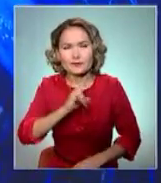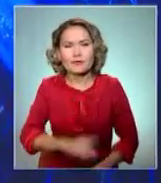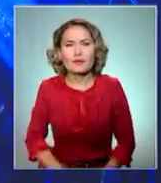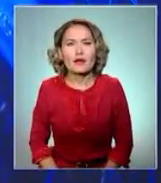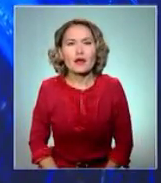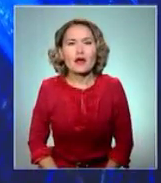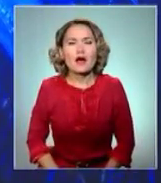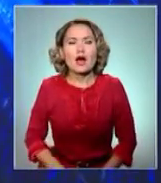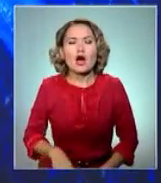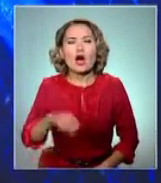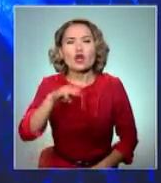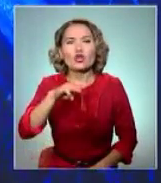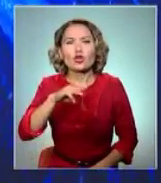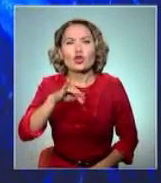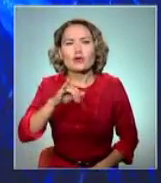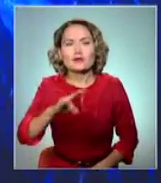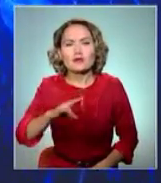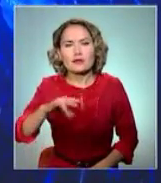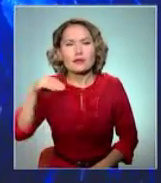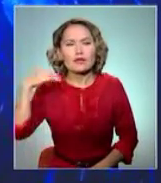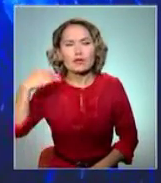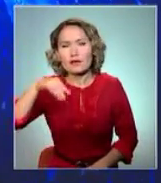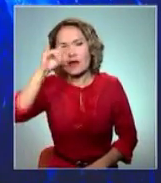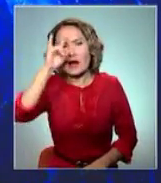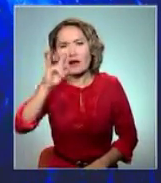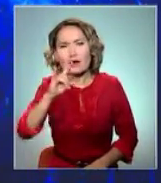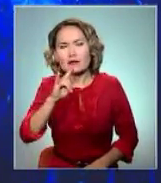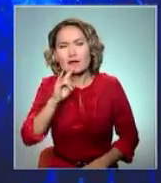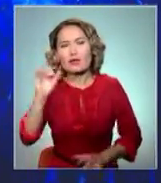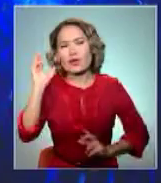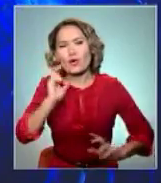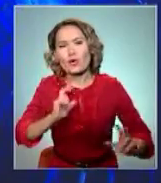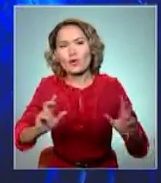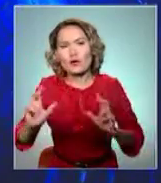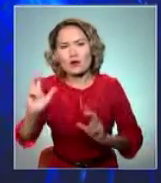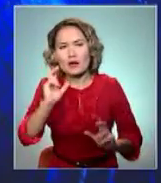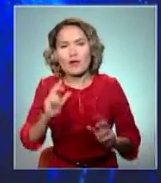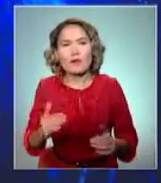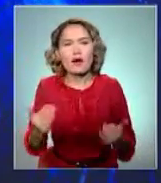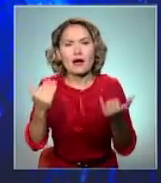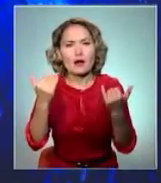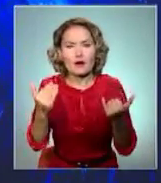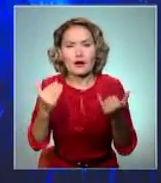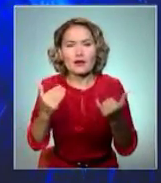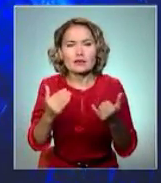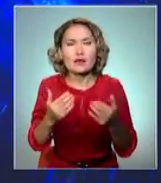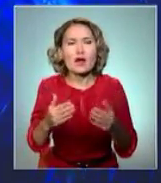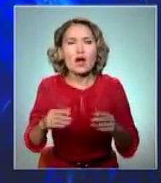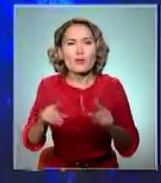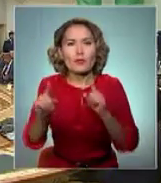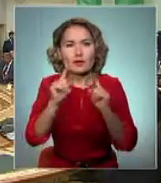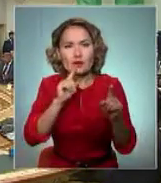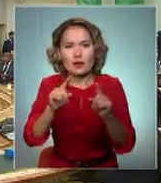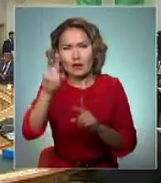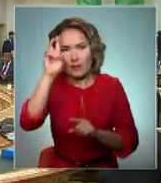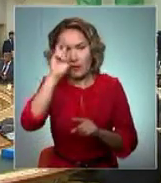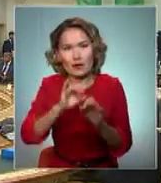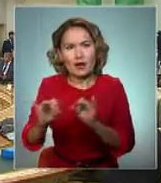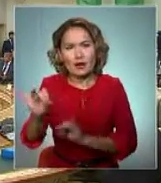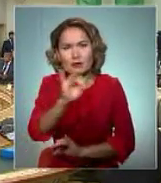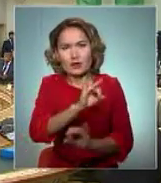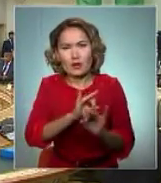Түркістандағы Қожа Ахмет Яссауи атындағы университет түркі әлеміне ортақ оқу ордасы болуы тиіс. Бұл туралы бүгін түркі тілдес